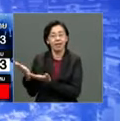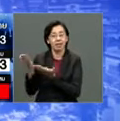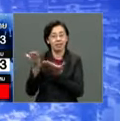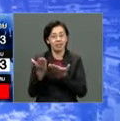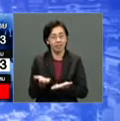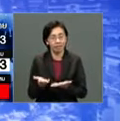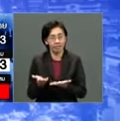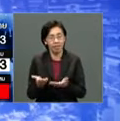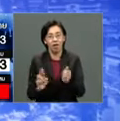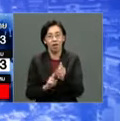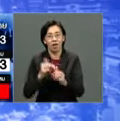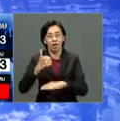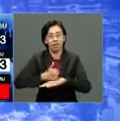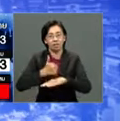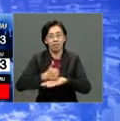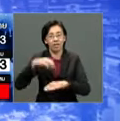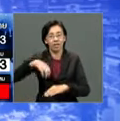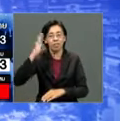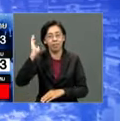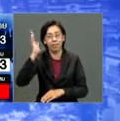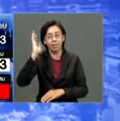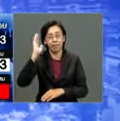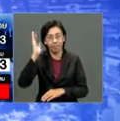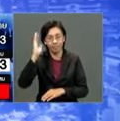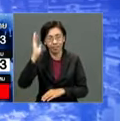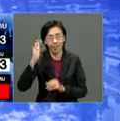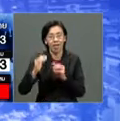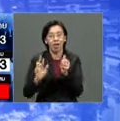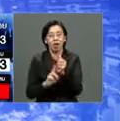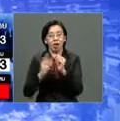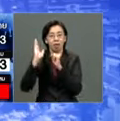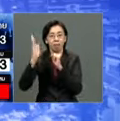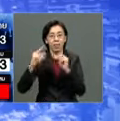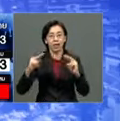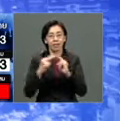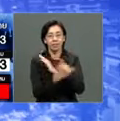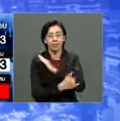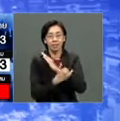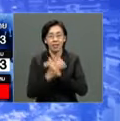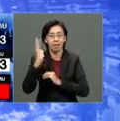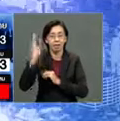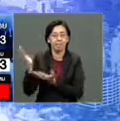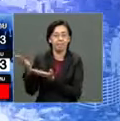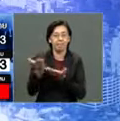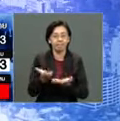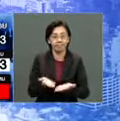านุนพคุณรองอธิบดีกรมสารนิเทศในฐานะโฆษกรองโฆษกกระทรวงการต่างประเทศเรียนเชิญครับ